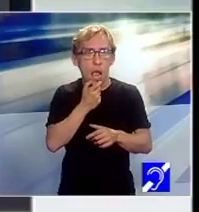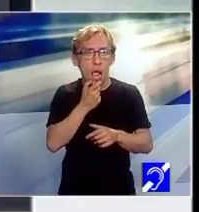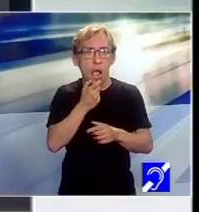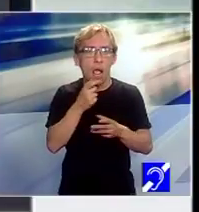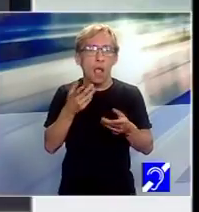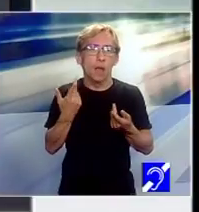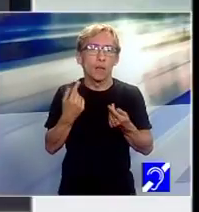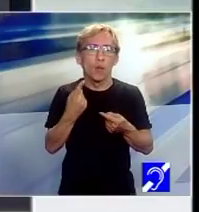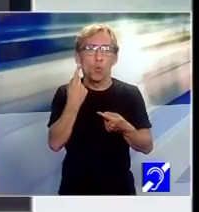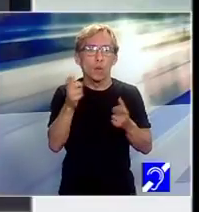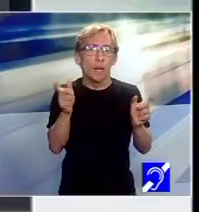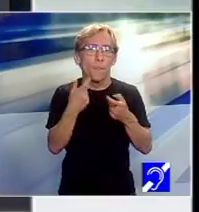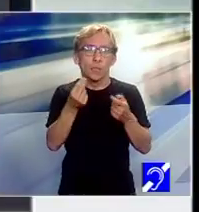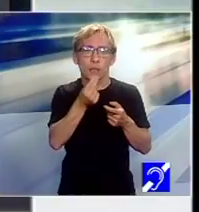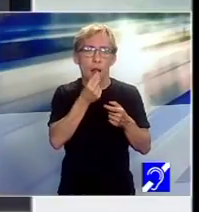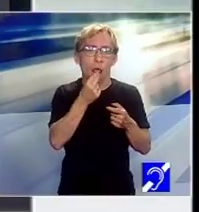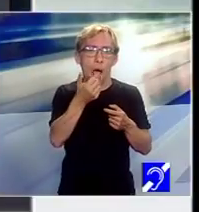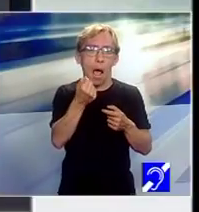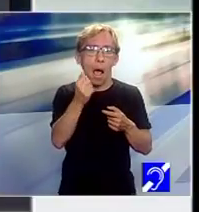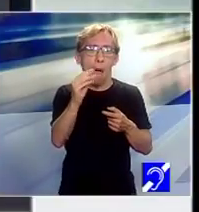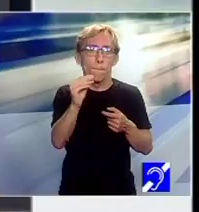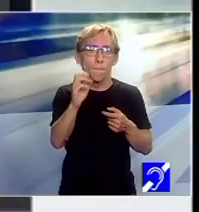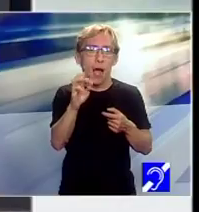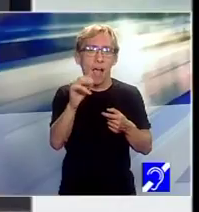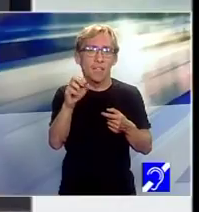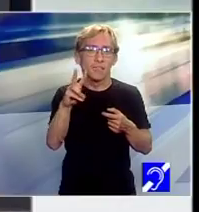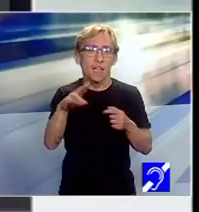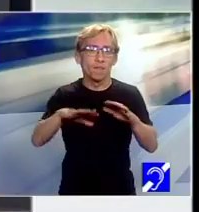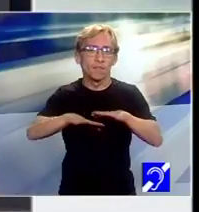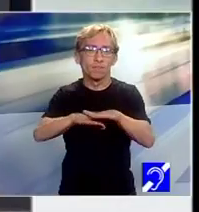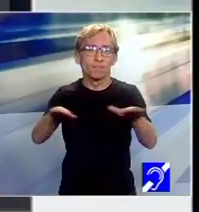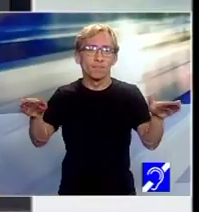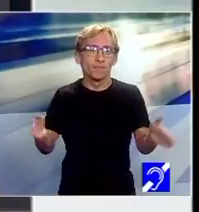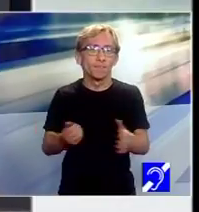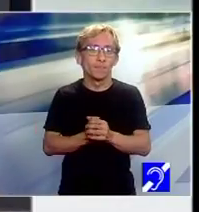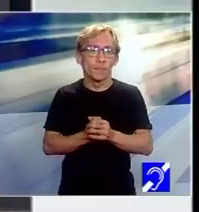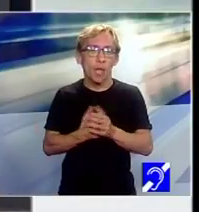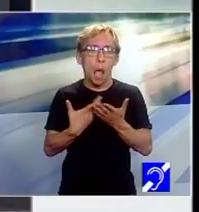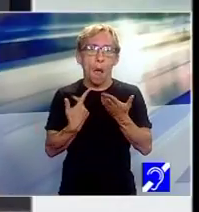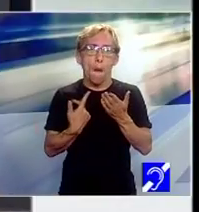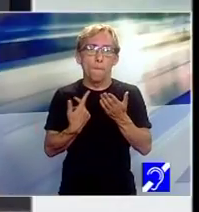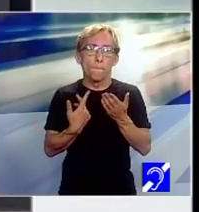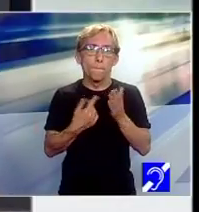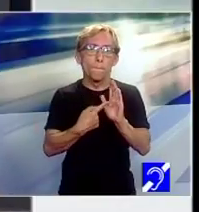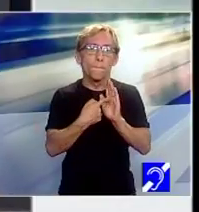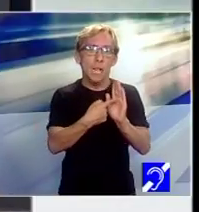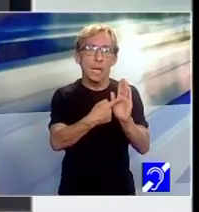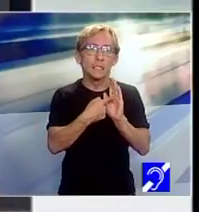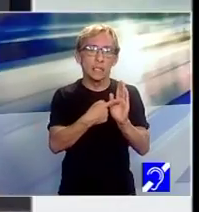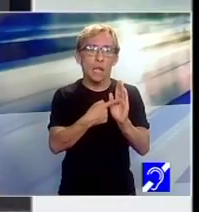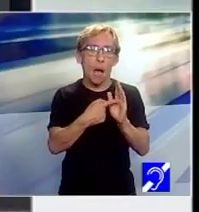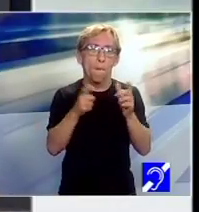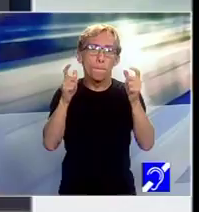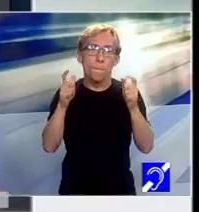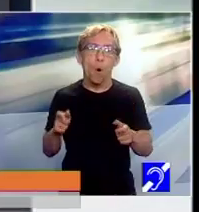spectacol aperitiv. Eu îl tot numesc aperitiv pentru că prezentăm momente din toate titlurile